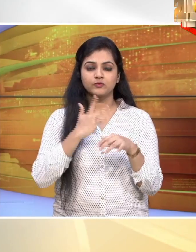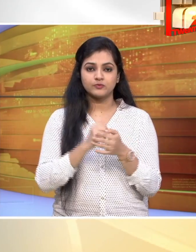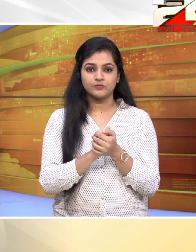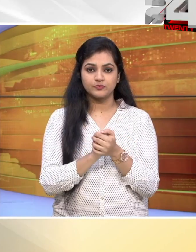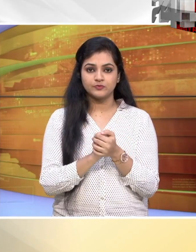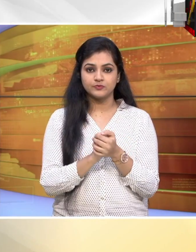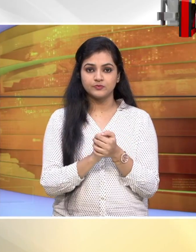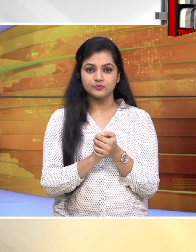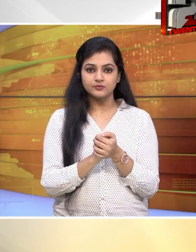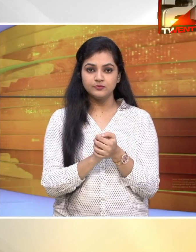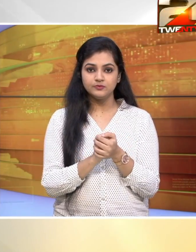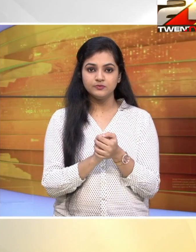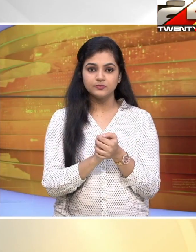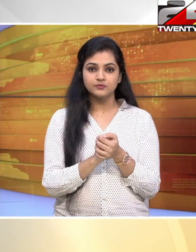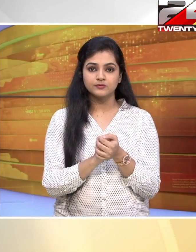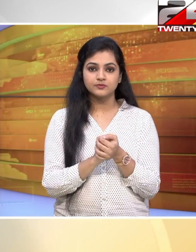ബൽറാമിനോട് അദ്ദേഹം പറഞ്ഞത്?